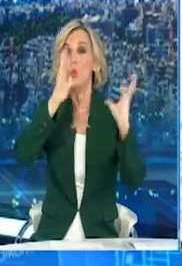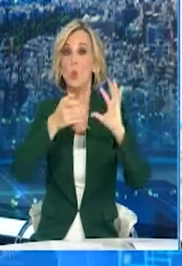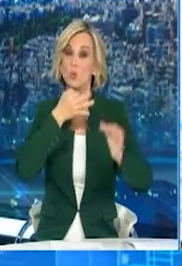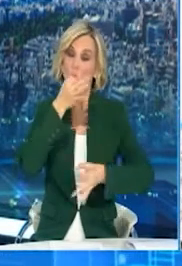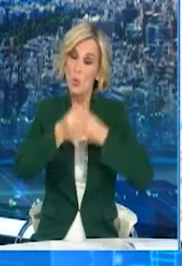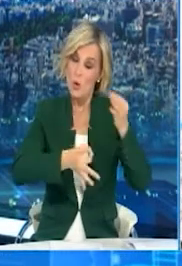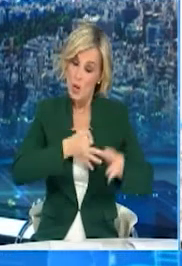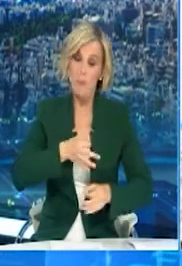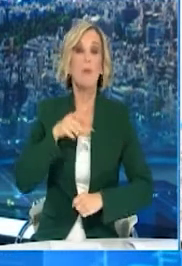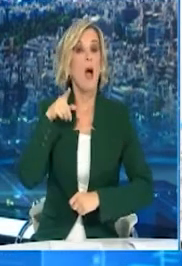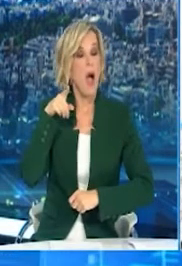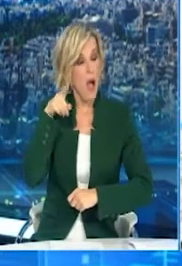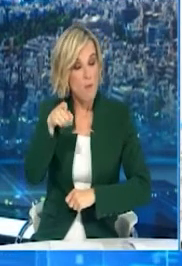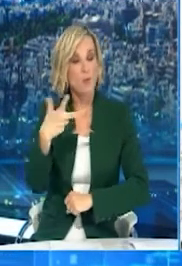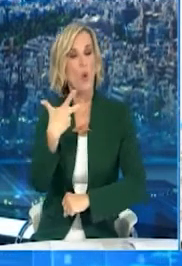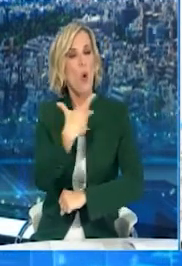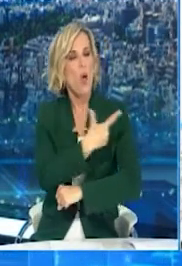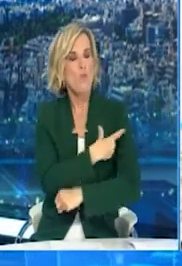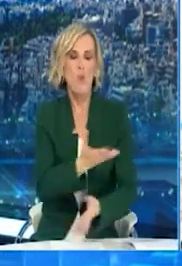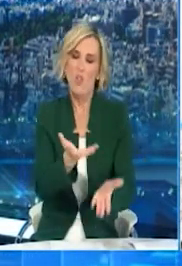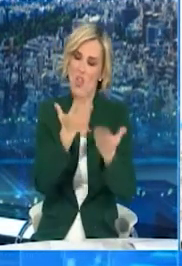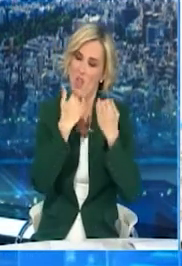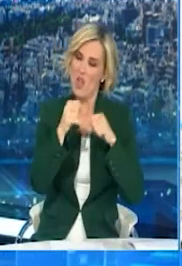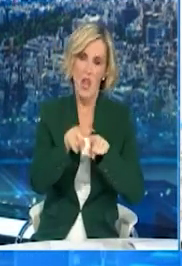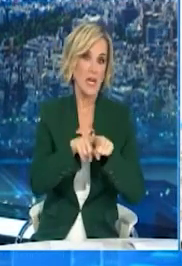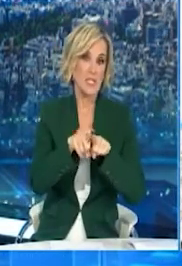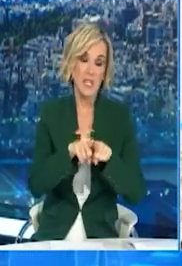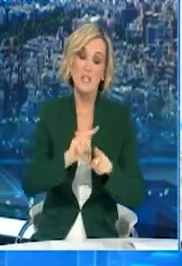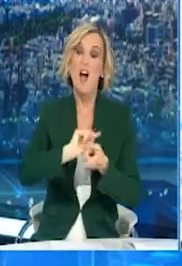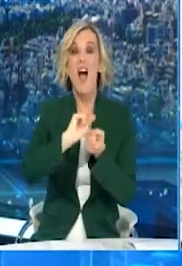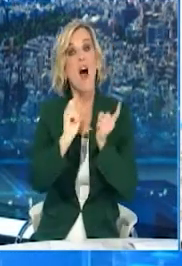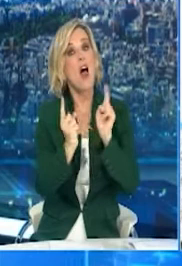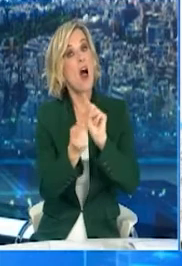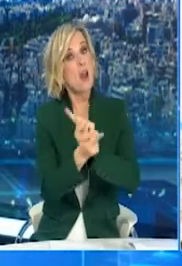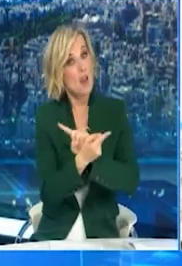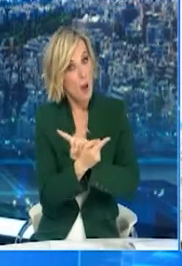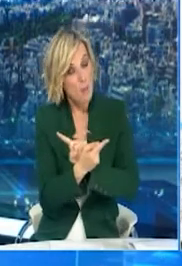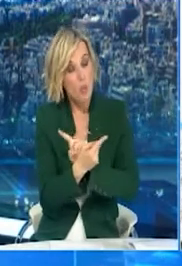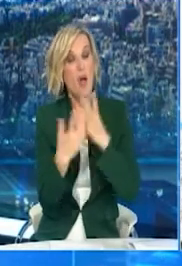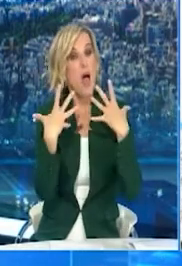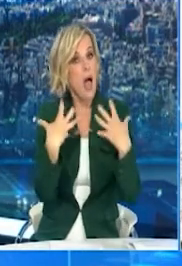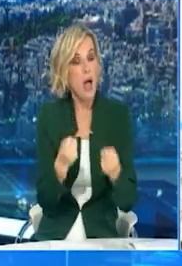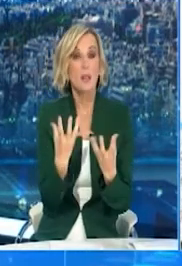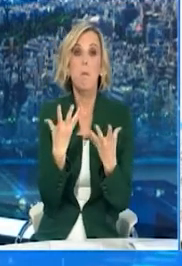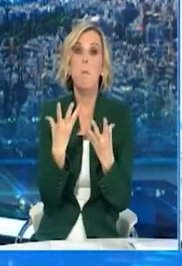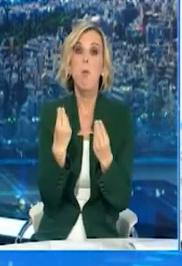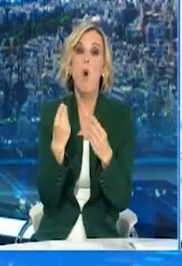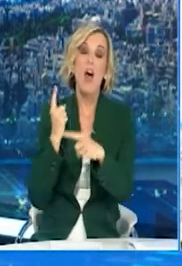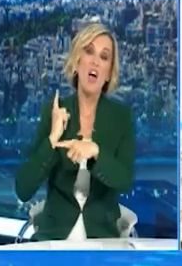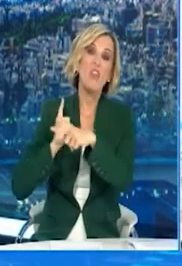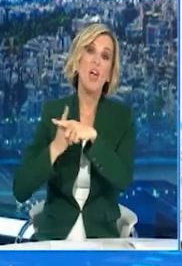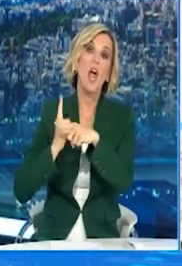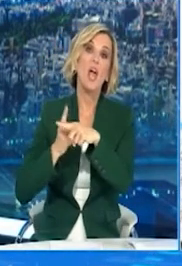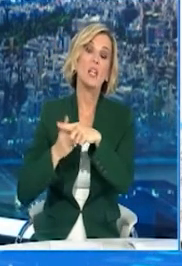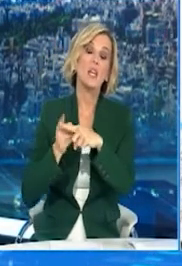παραδεχόμενος ότι τα ωφέλη από το εμβόλιο υπερτερούν σαφώς από την πιθανή